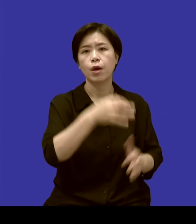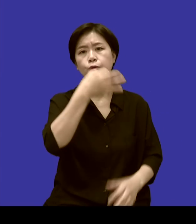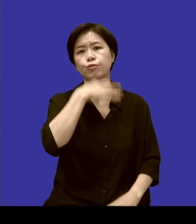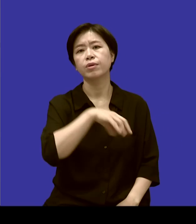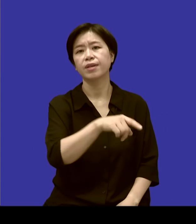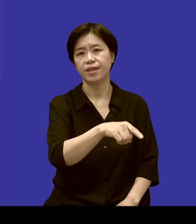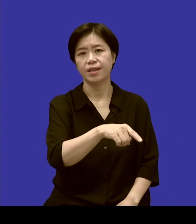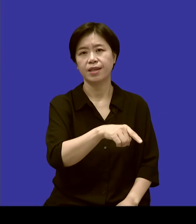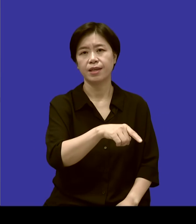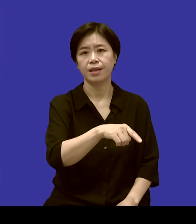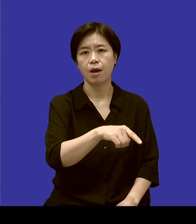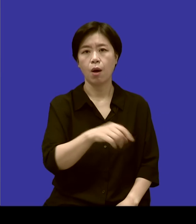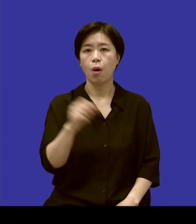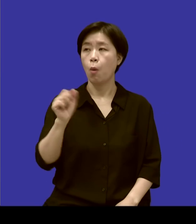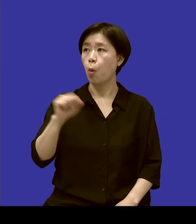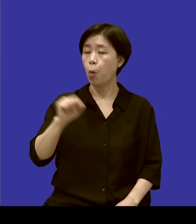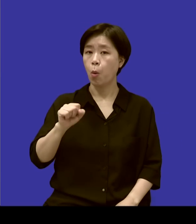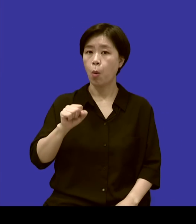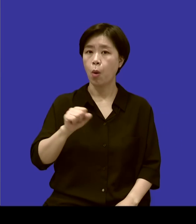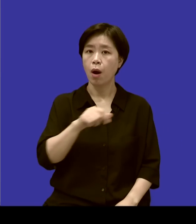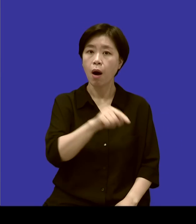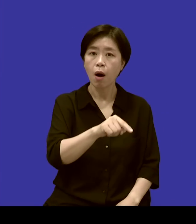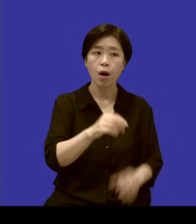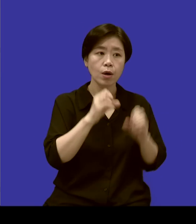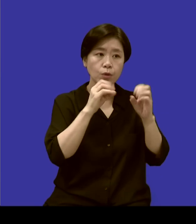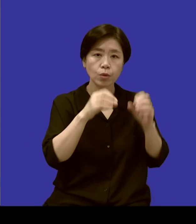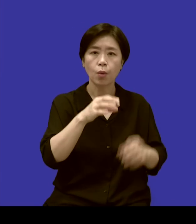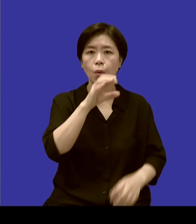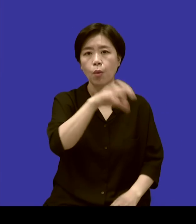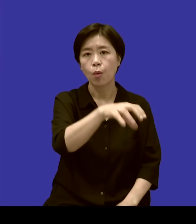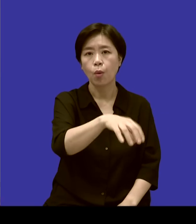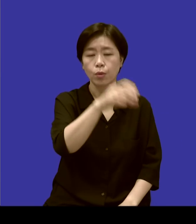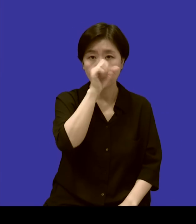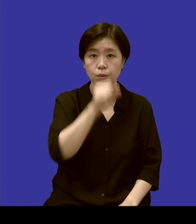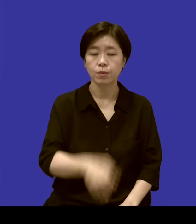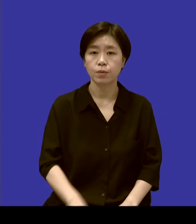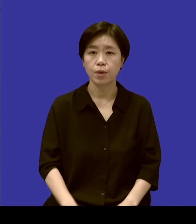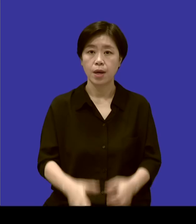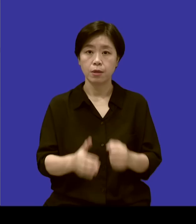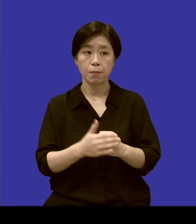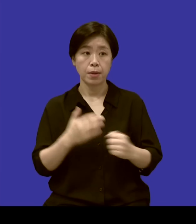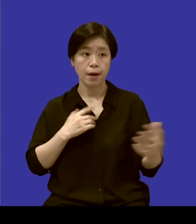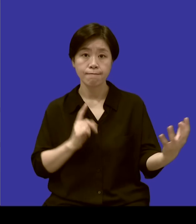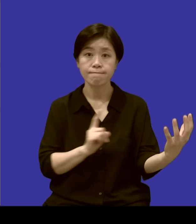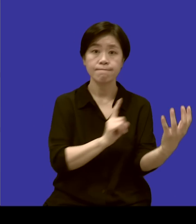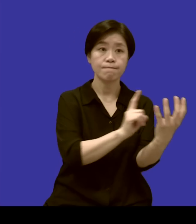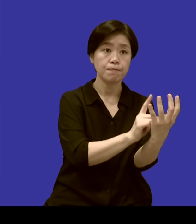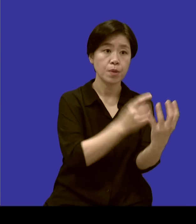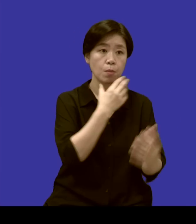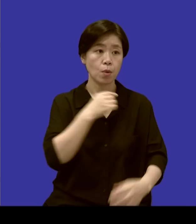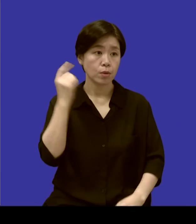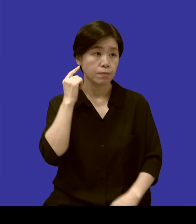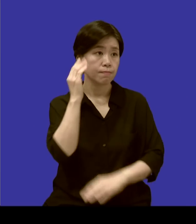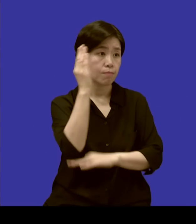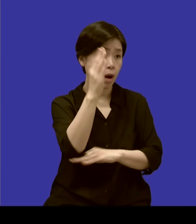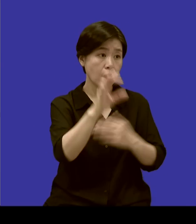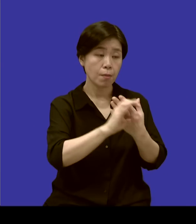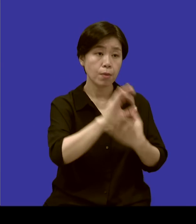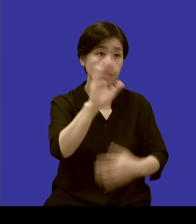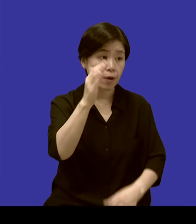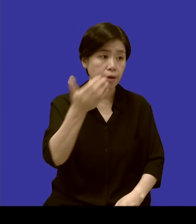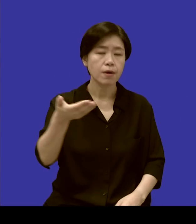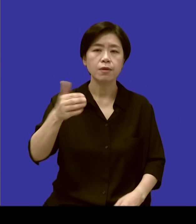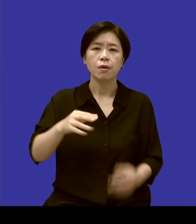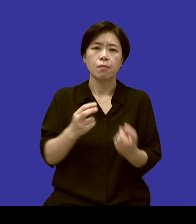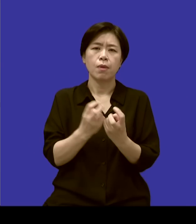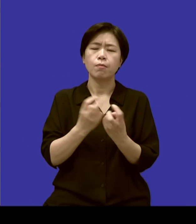선교지네요. 하나님이 다 침발라놓은 형제들이 가득하네요. 어머나. 나는 가서 복음을 전하면 돼. 어머나. 대신에 어떻게 전할